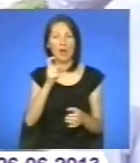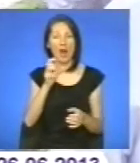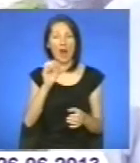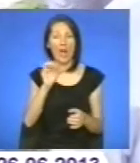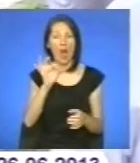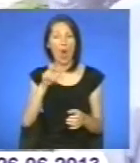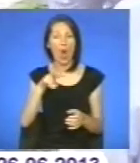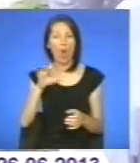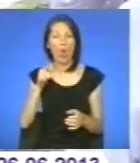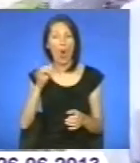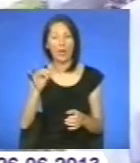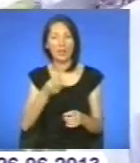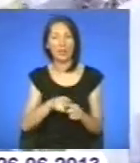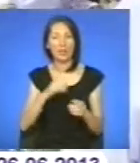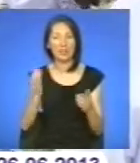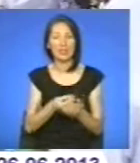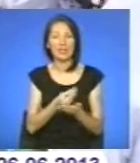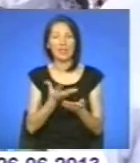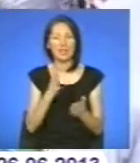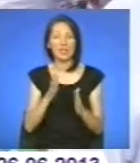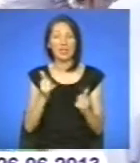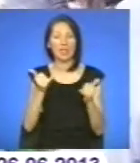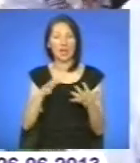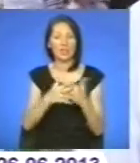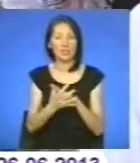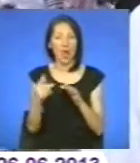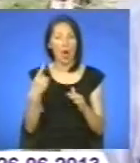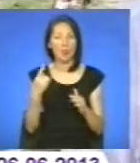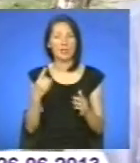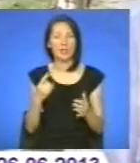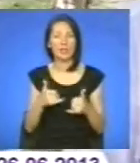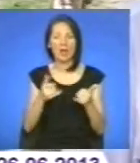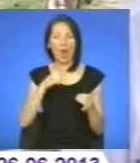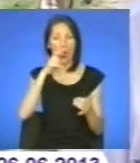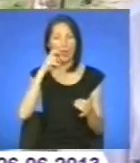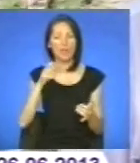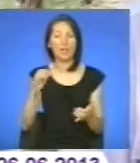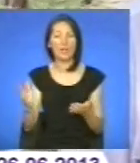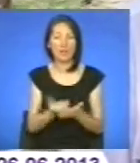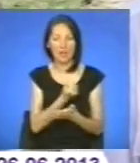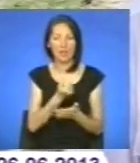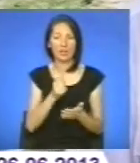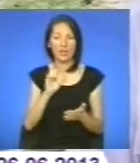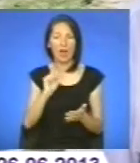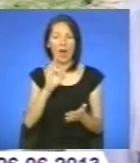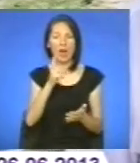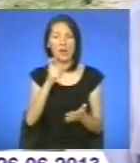села і для області, а й для України знахідки археологічні. Для мене, як і для вихідця із